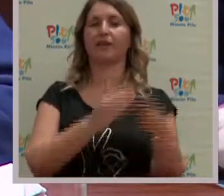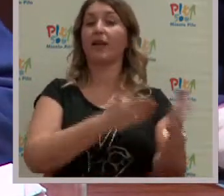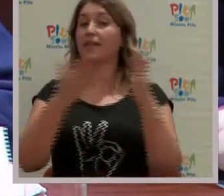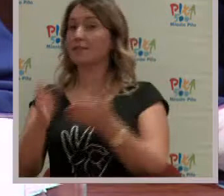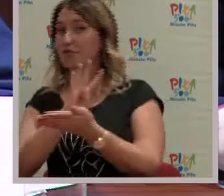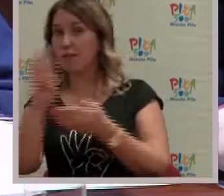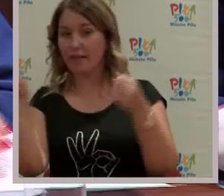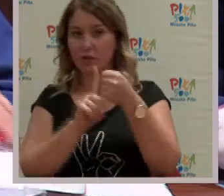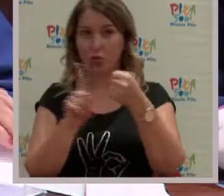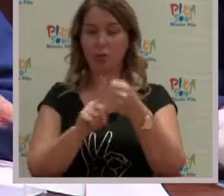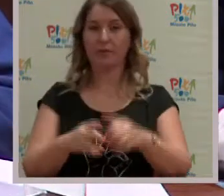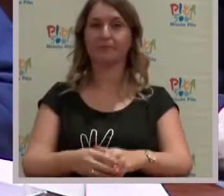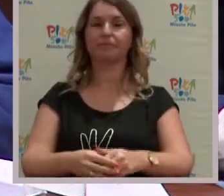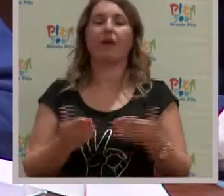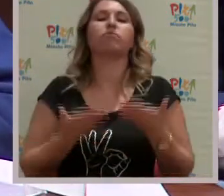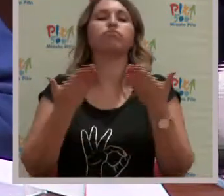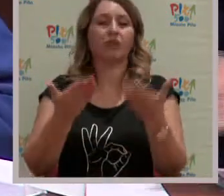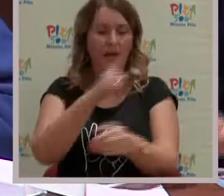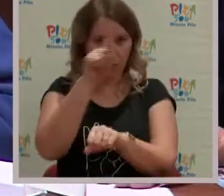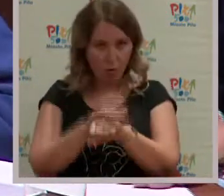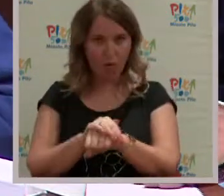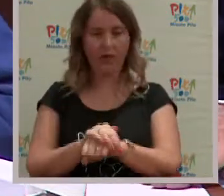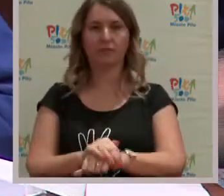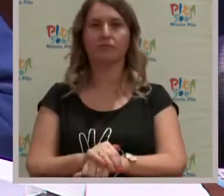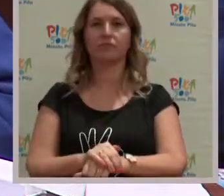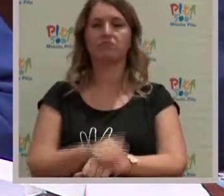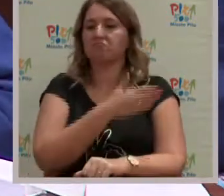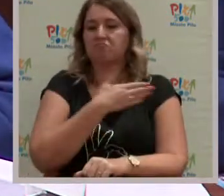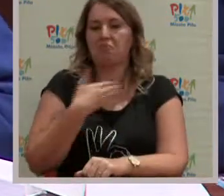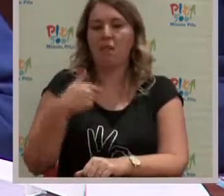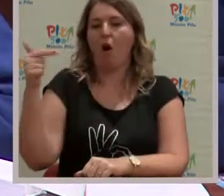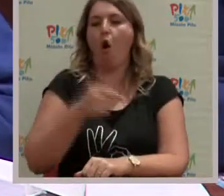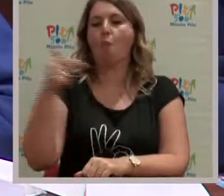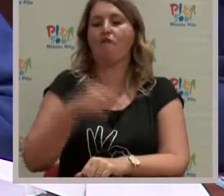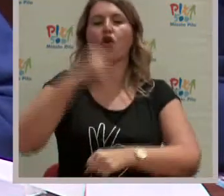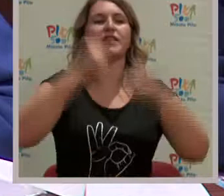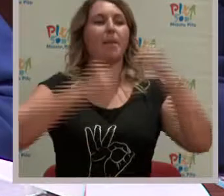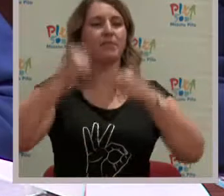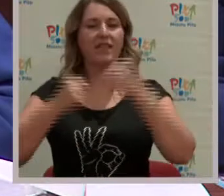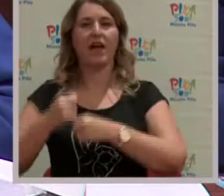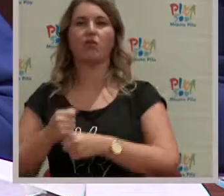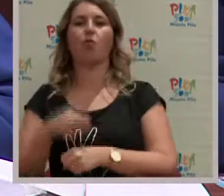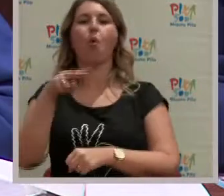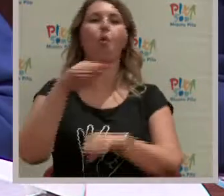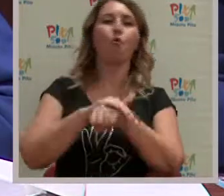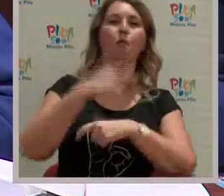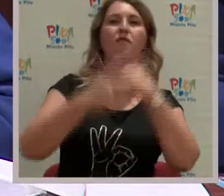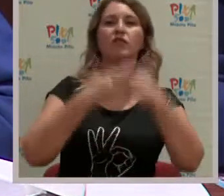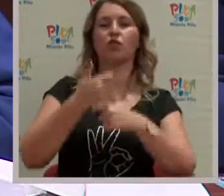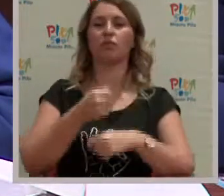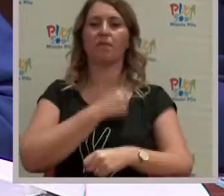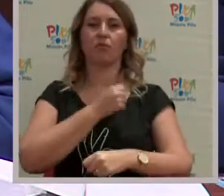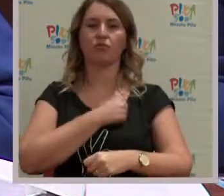Punkt 14. Wyrażenia zgody na odstąpienie od obowiązku przetargowego trybu zawarcia umowy